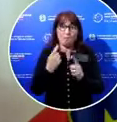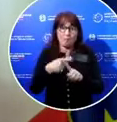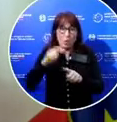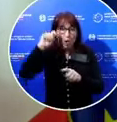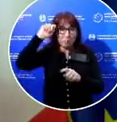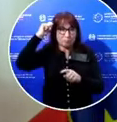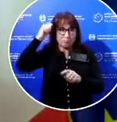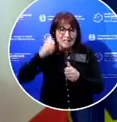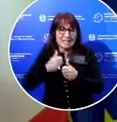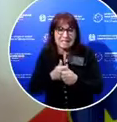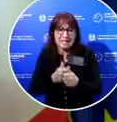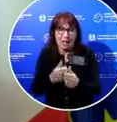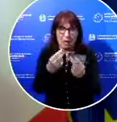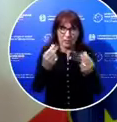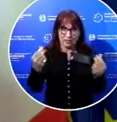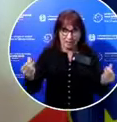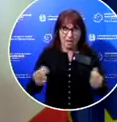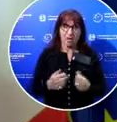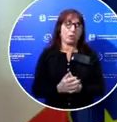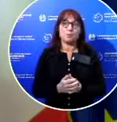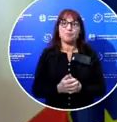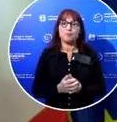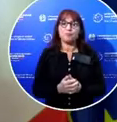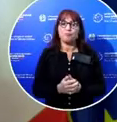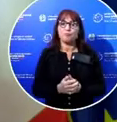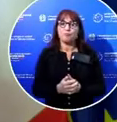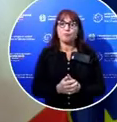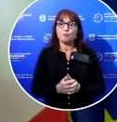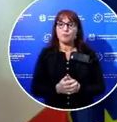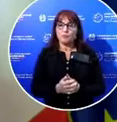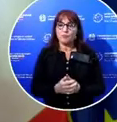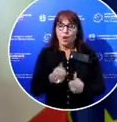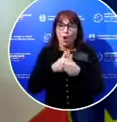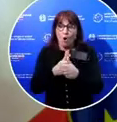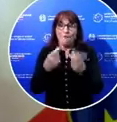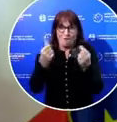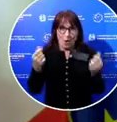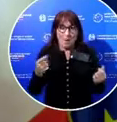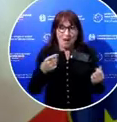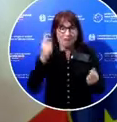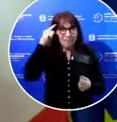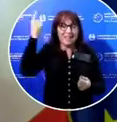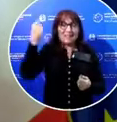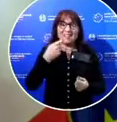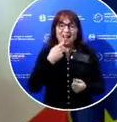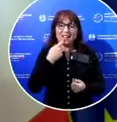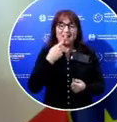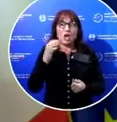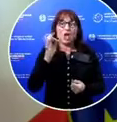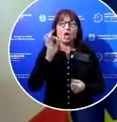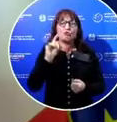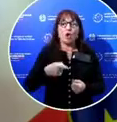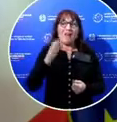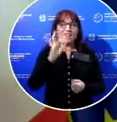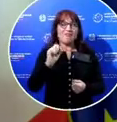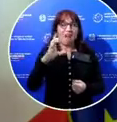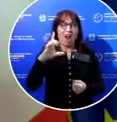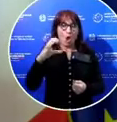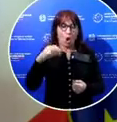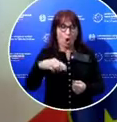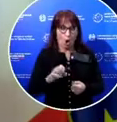il denaro». Quel follow the money, che è stato intuizione geniale di Giovanni Falcone, costituisce non soltanto